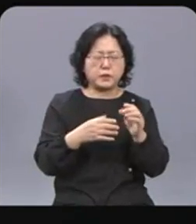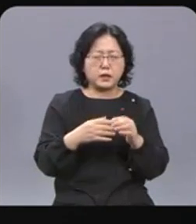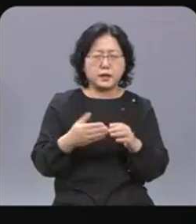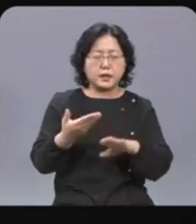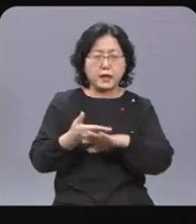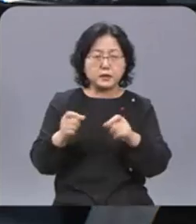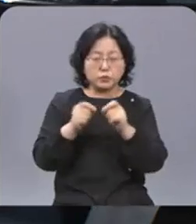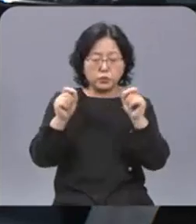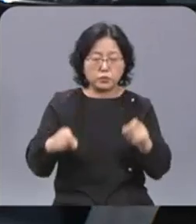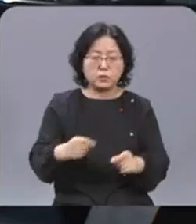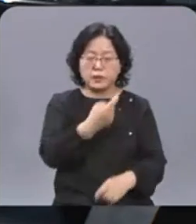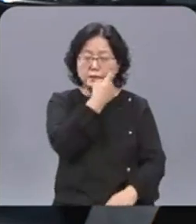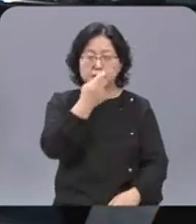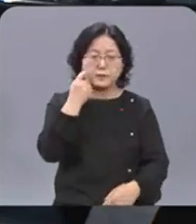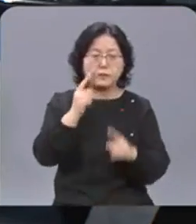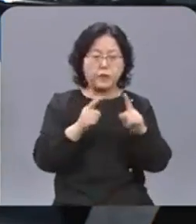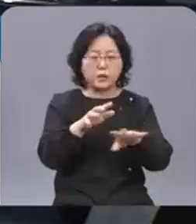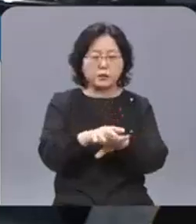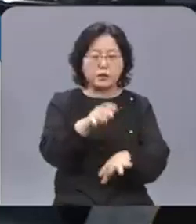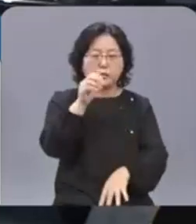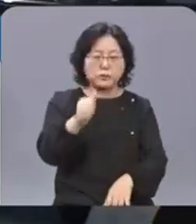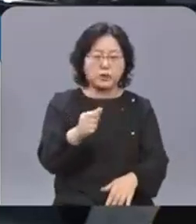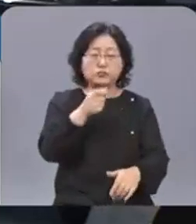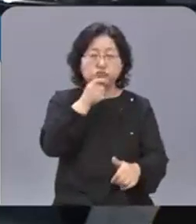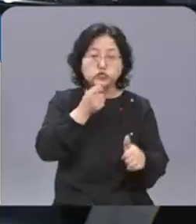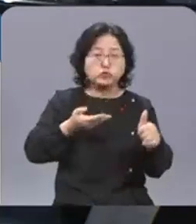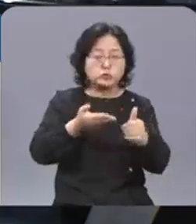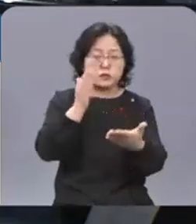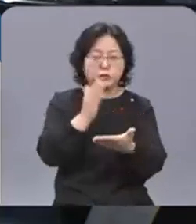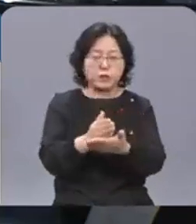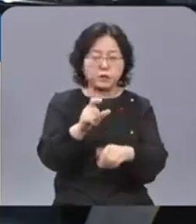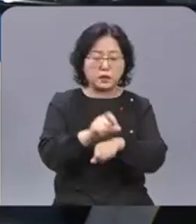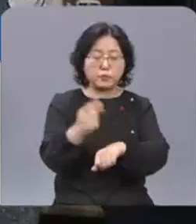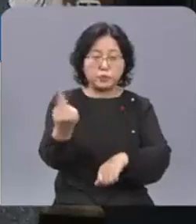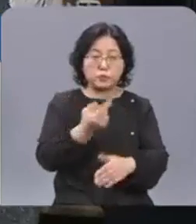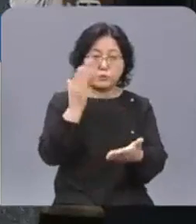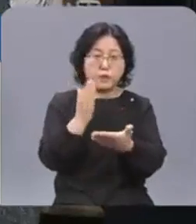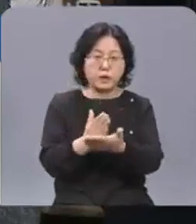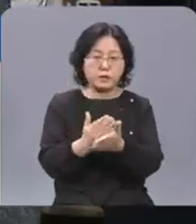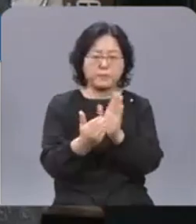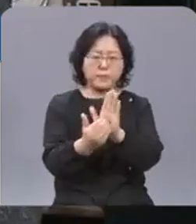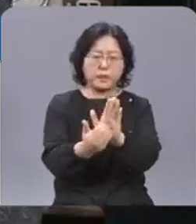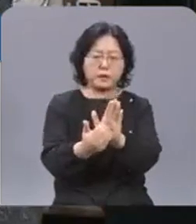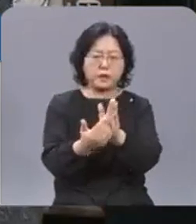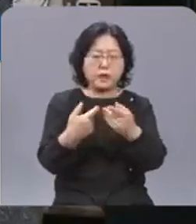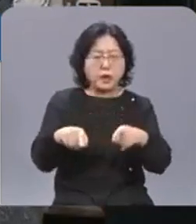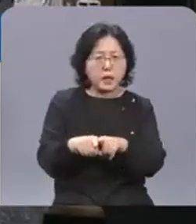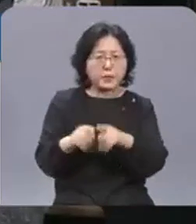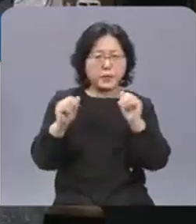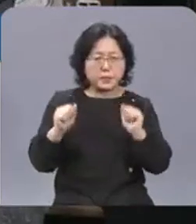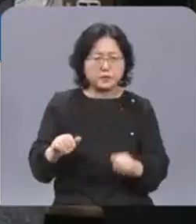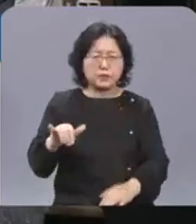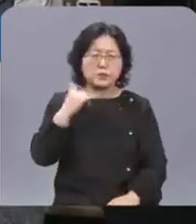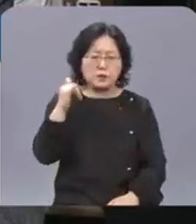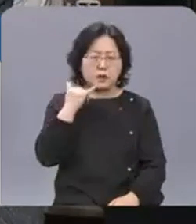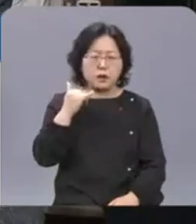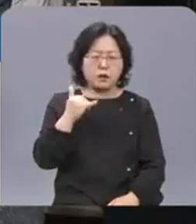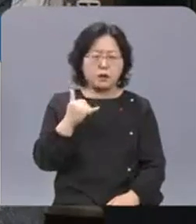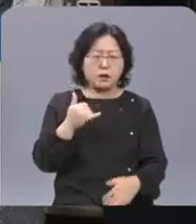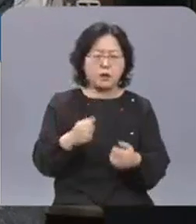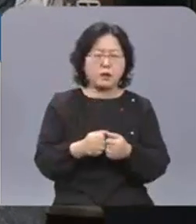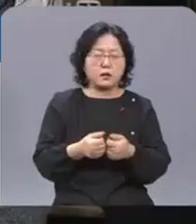동료들의 증언입니다. 사업장에 문 두드리지 말고 사무실도 못 두드리게 하고 같이 붙어있으면 전화가 와요. 지나가다